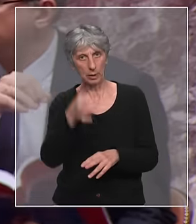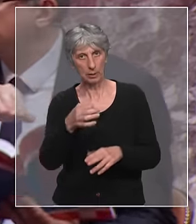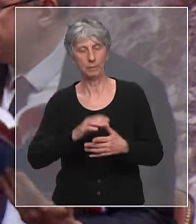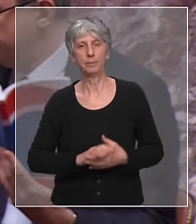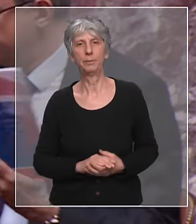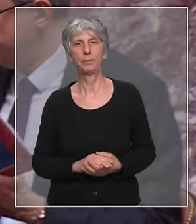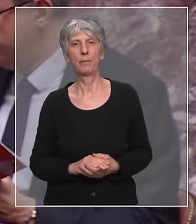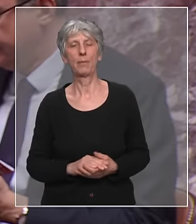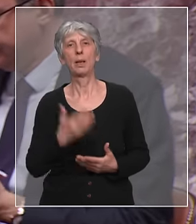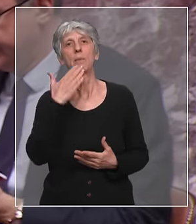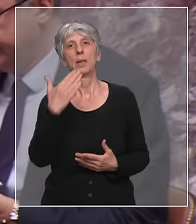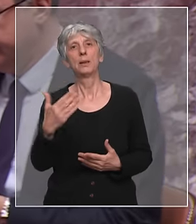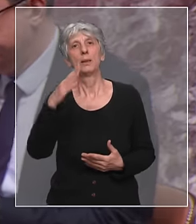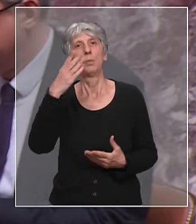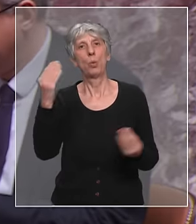Premier ministre.